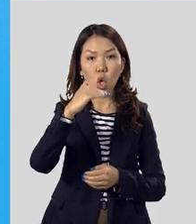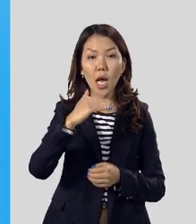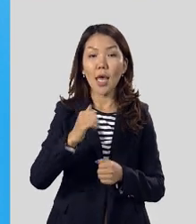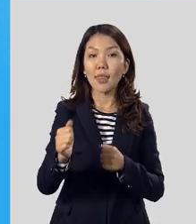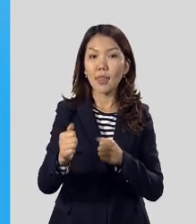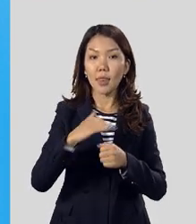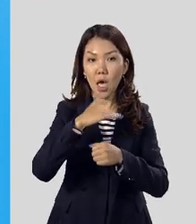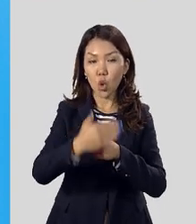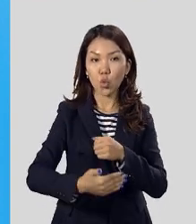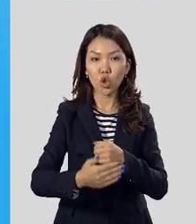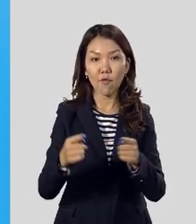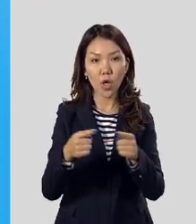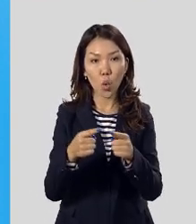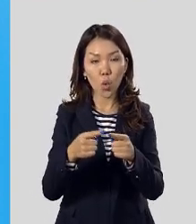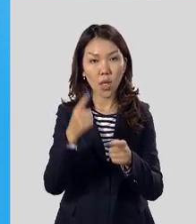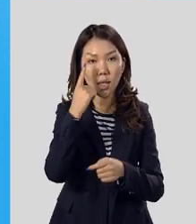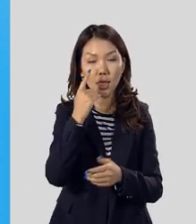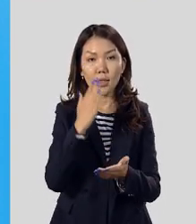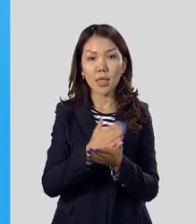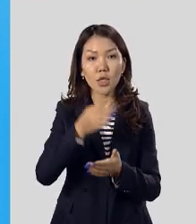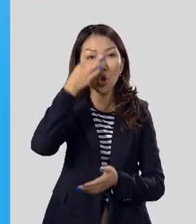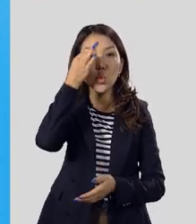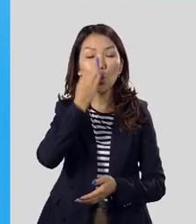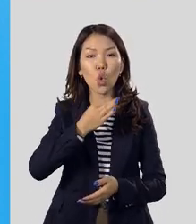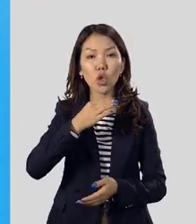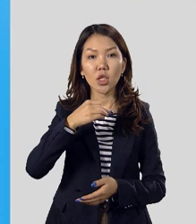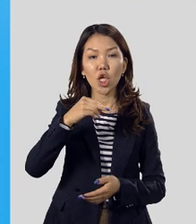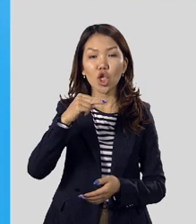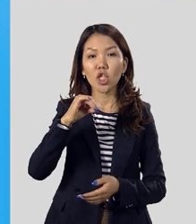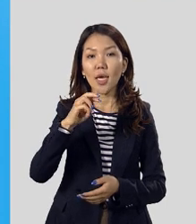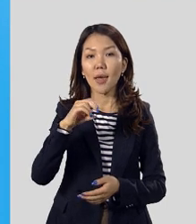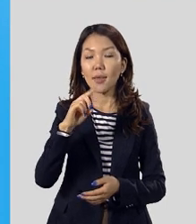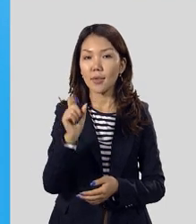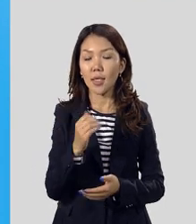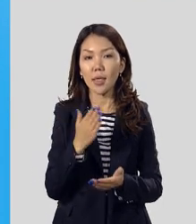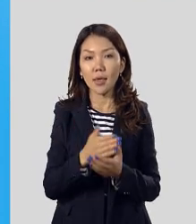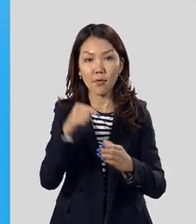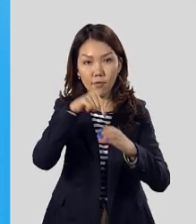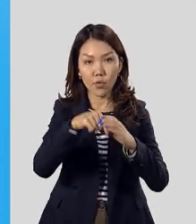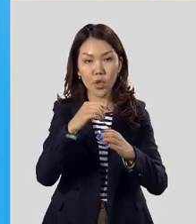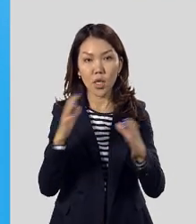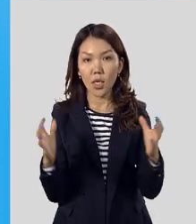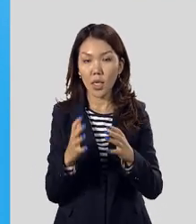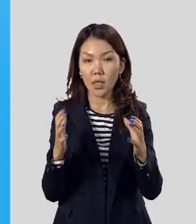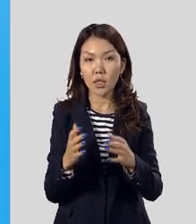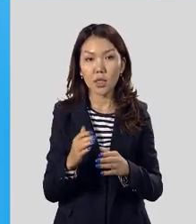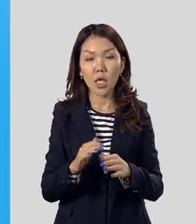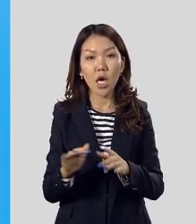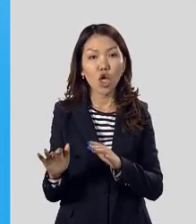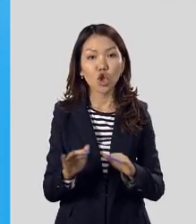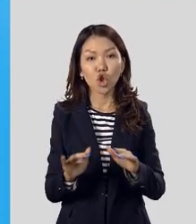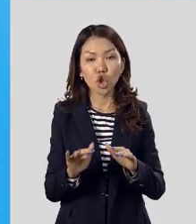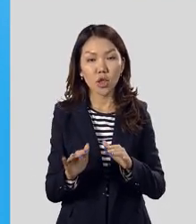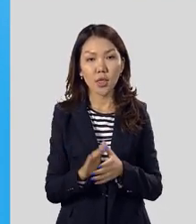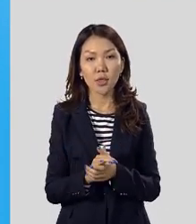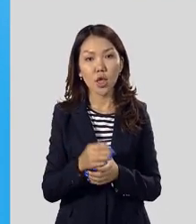наружного угла глаза есть слезная железа. В ней хранится жидкость – слезы. При